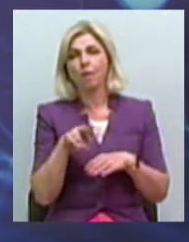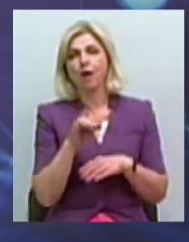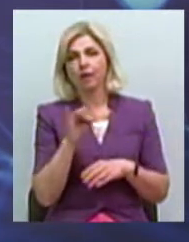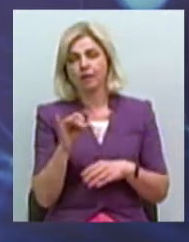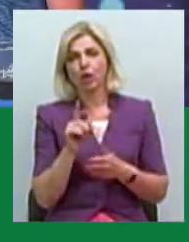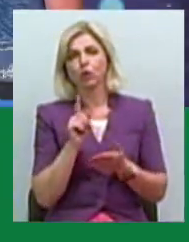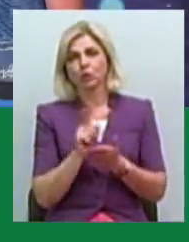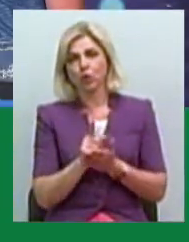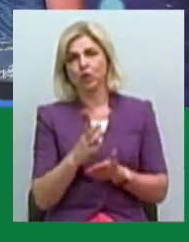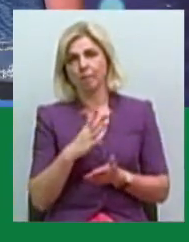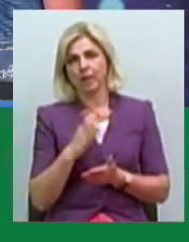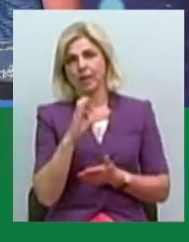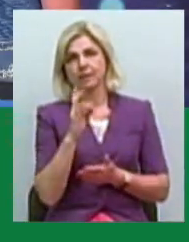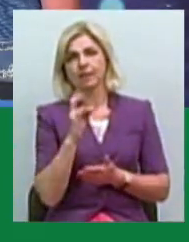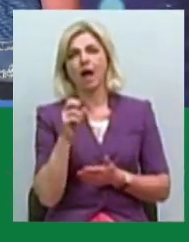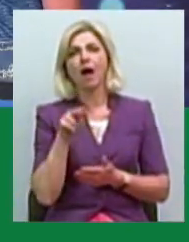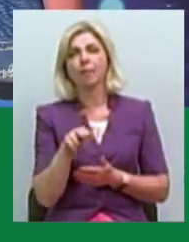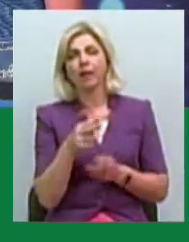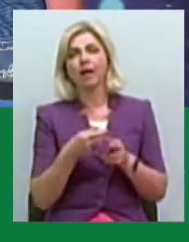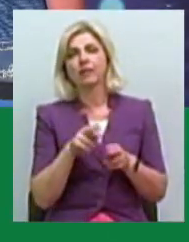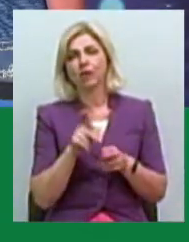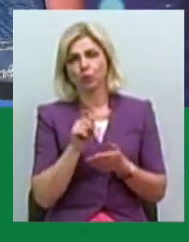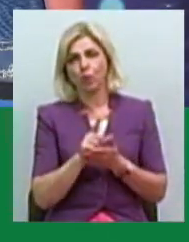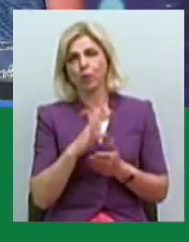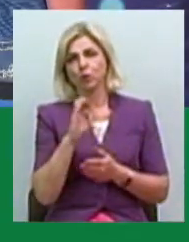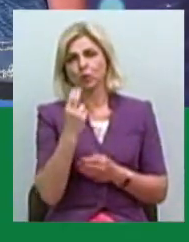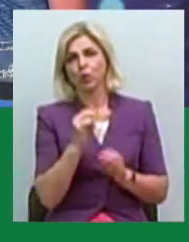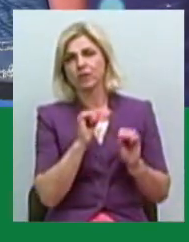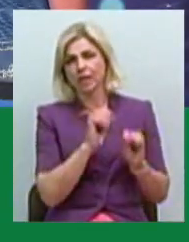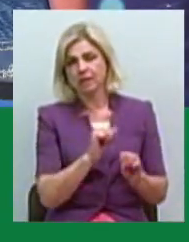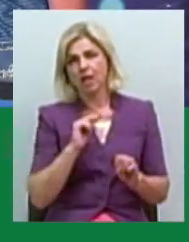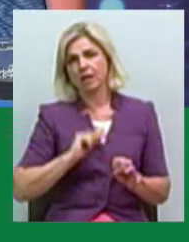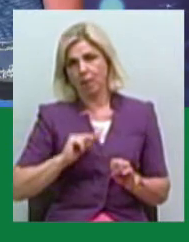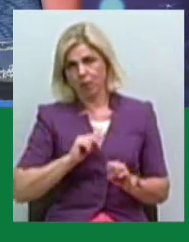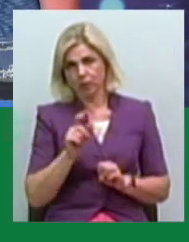повинно в них всіх бути ЦНАП, значить, соціальний захист, це соціальні працівники,